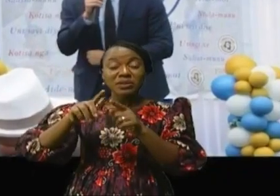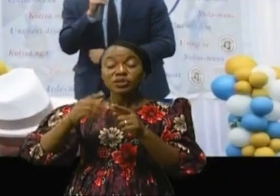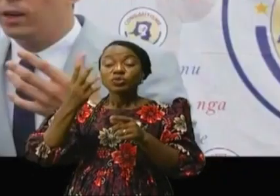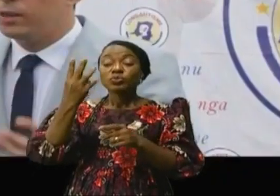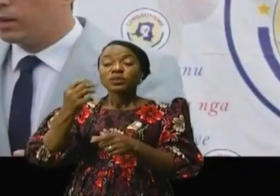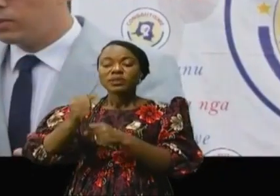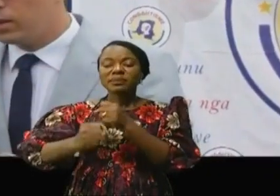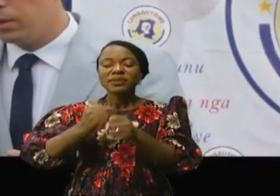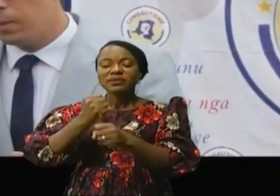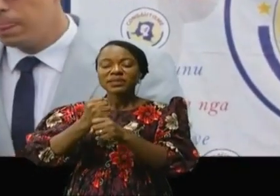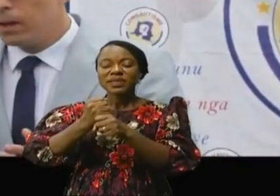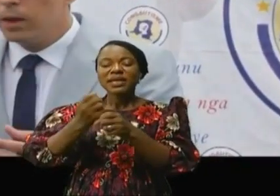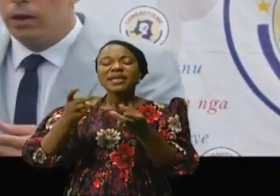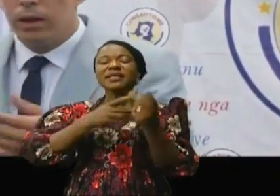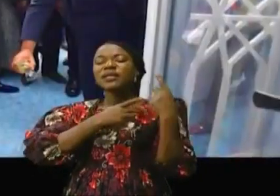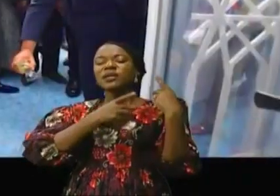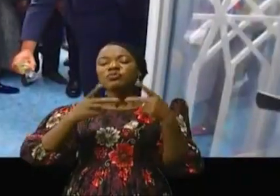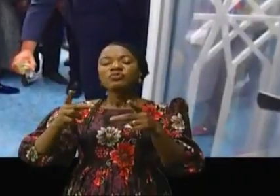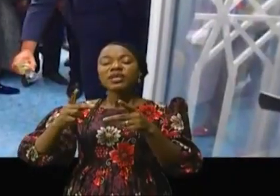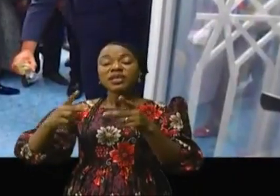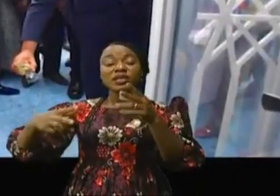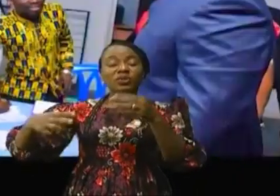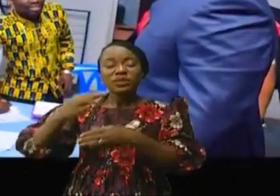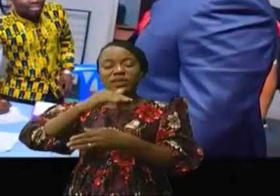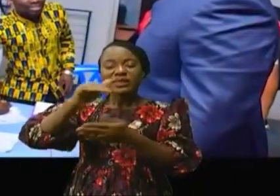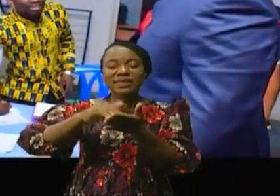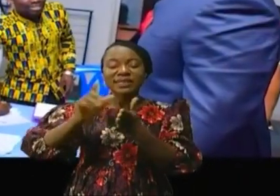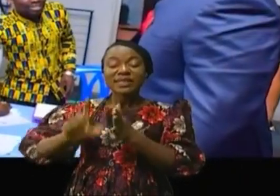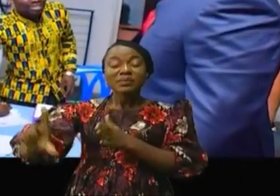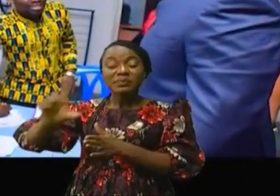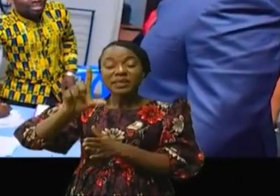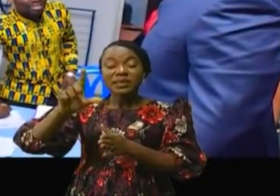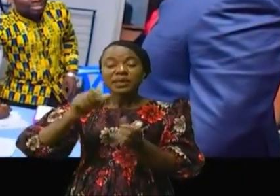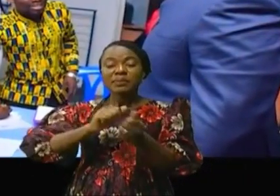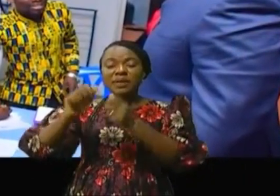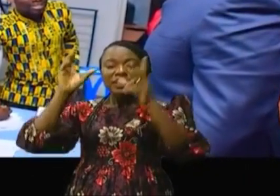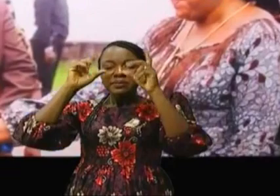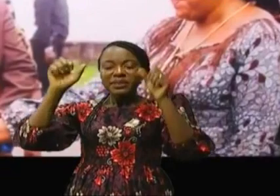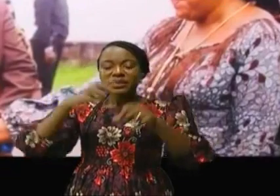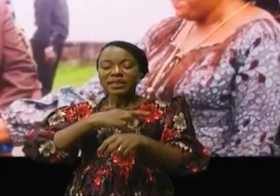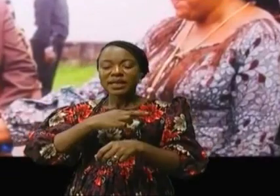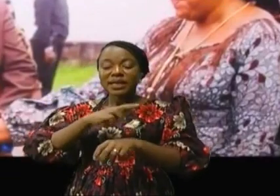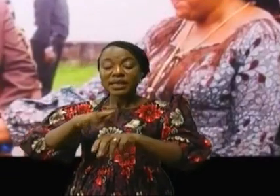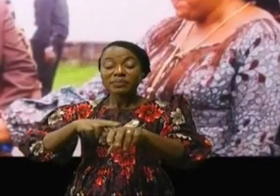anniversaire d'existence depuis l'inauguration du centre de Limété par le président de la République